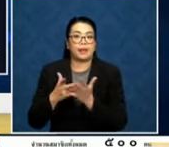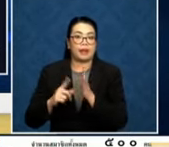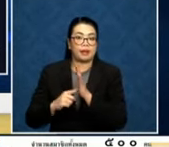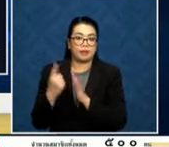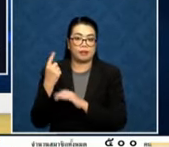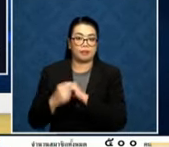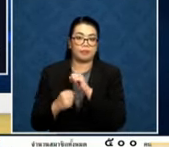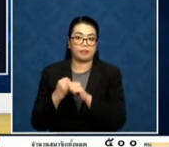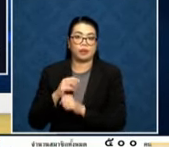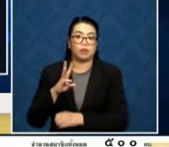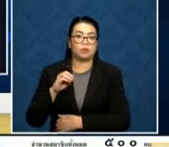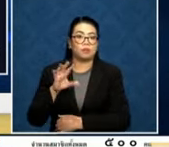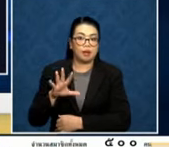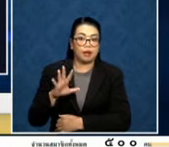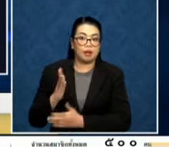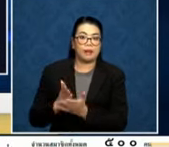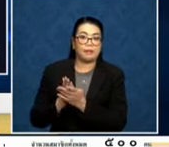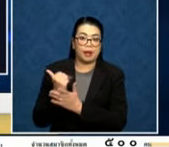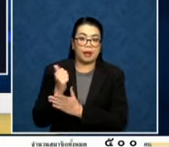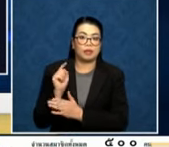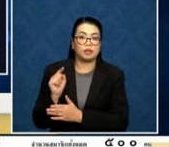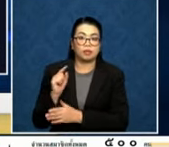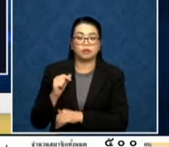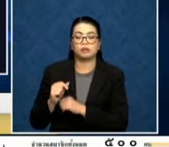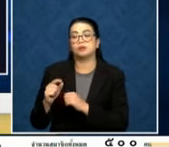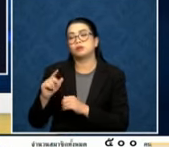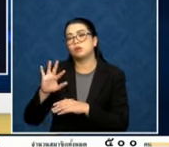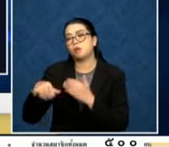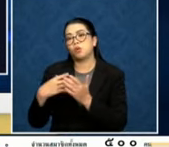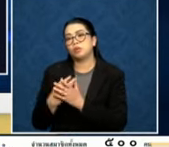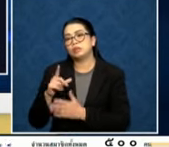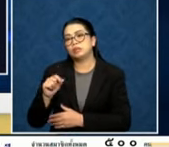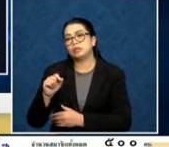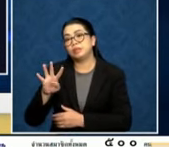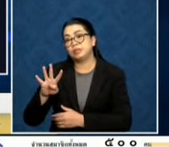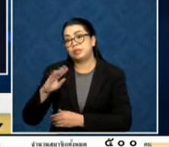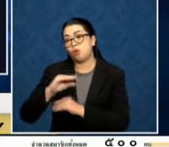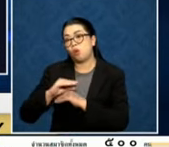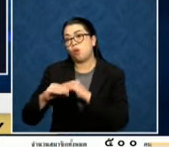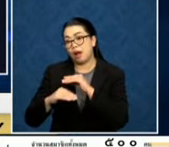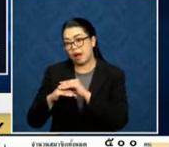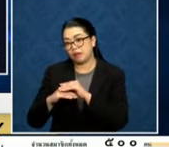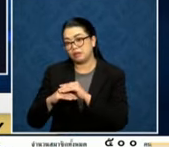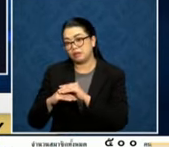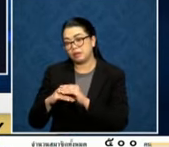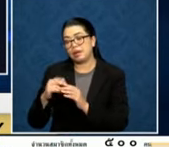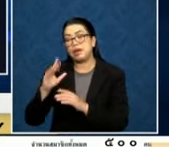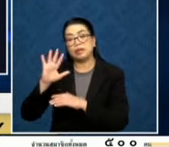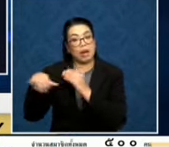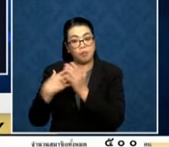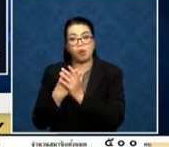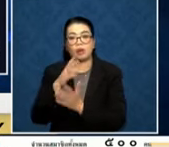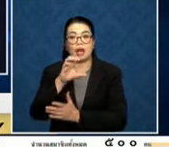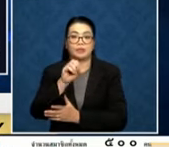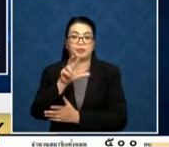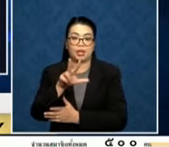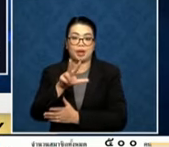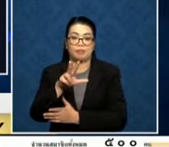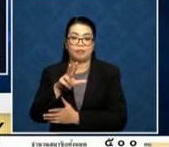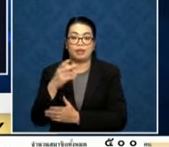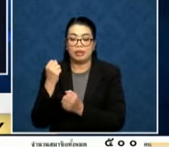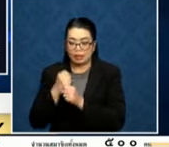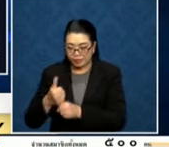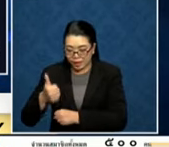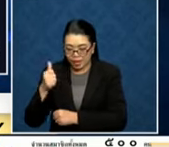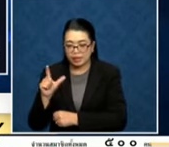ปีครับไทยทำสำเร็จไปเพียง 24โครงการครับจากทั้งหมด 53โครงการแล้วแล้วไอ้29โครงการที่เหลือมันไปอยู่